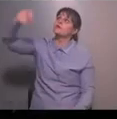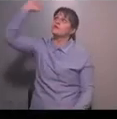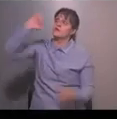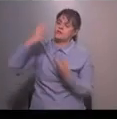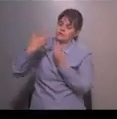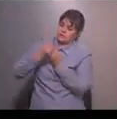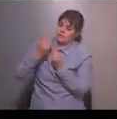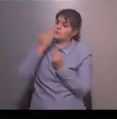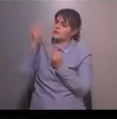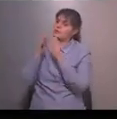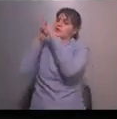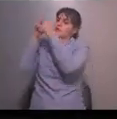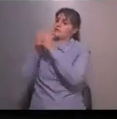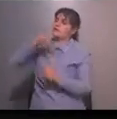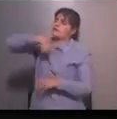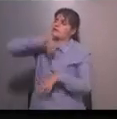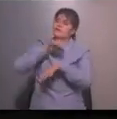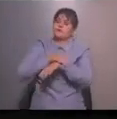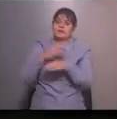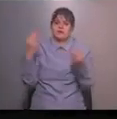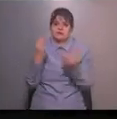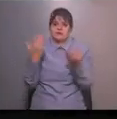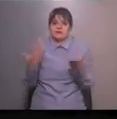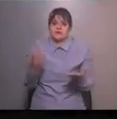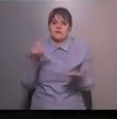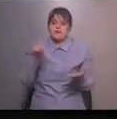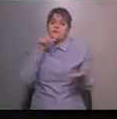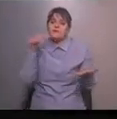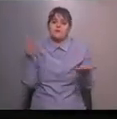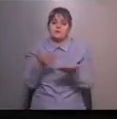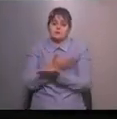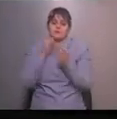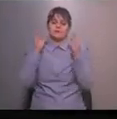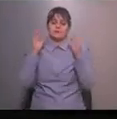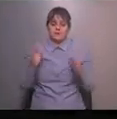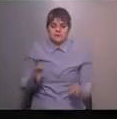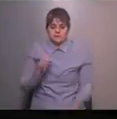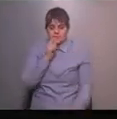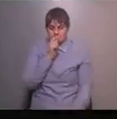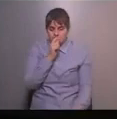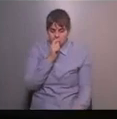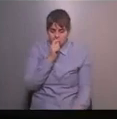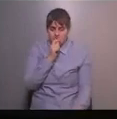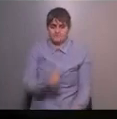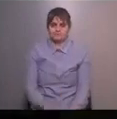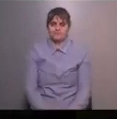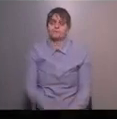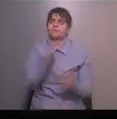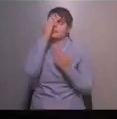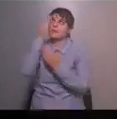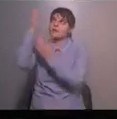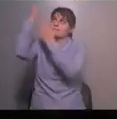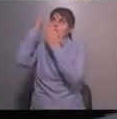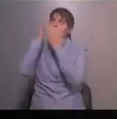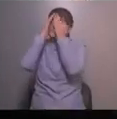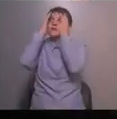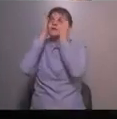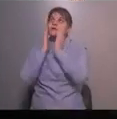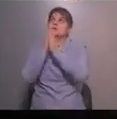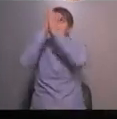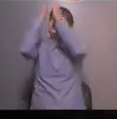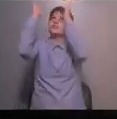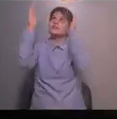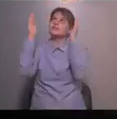Deus, rogai por nós, pecadores, agora e na hora da nossa morte. Amém. Zdrowaś, Maryjo,